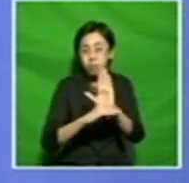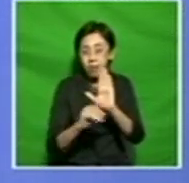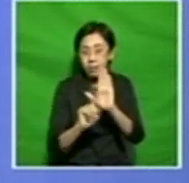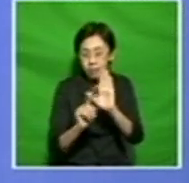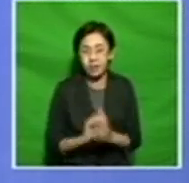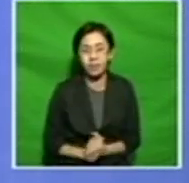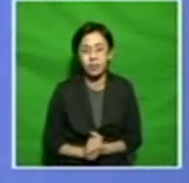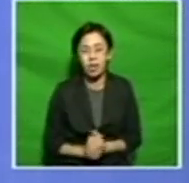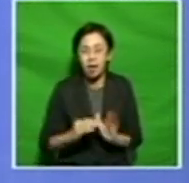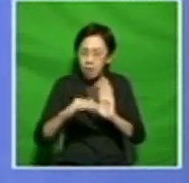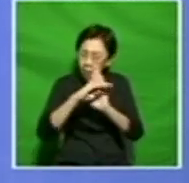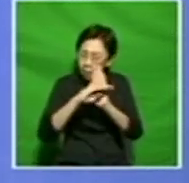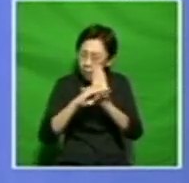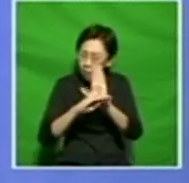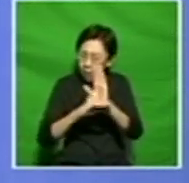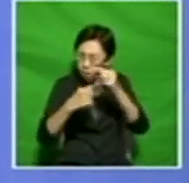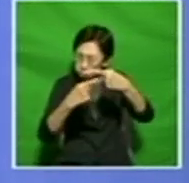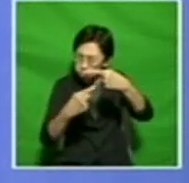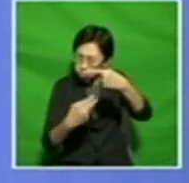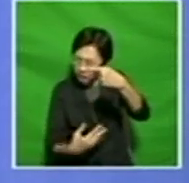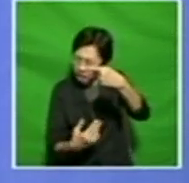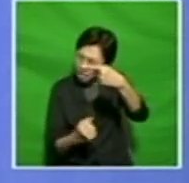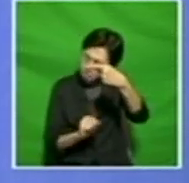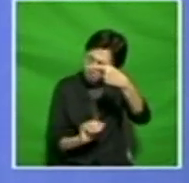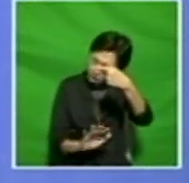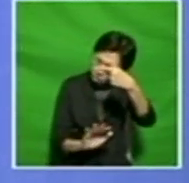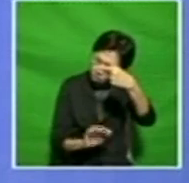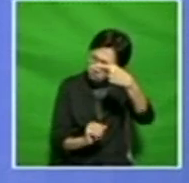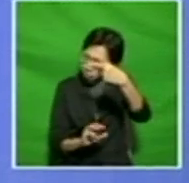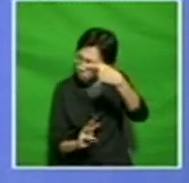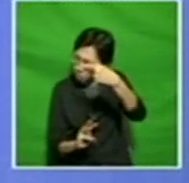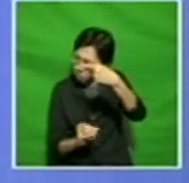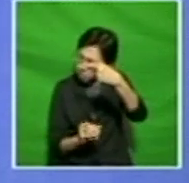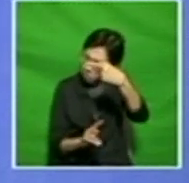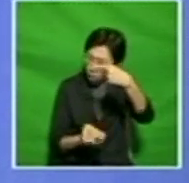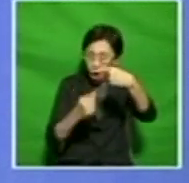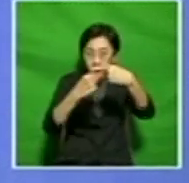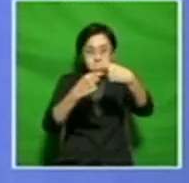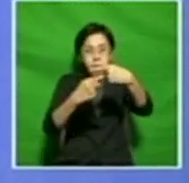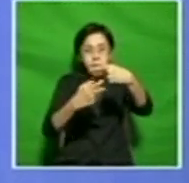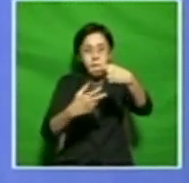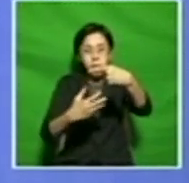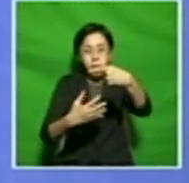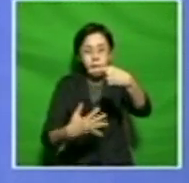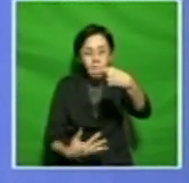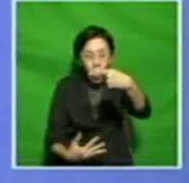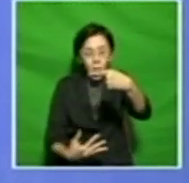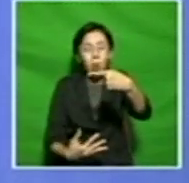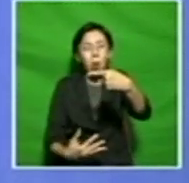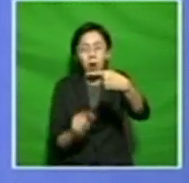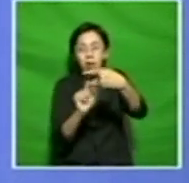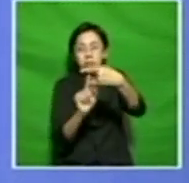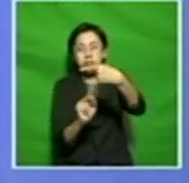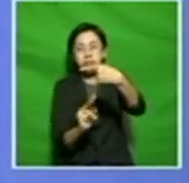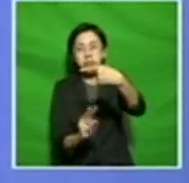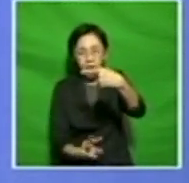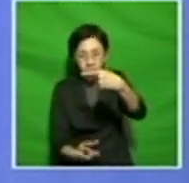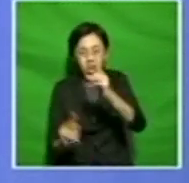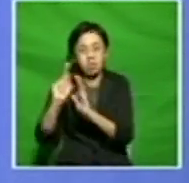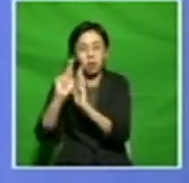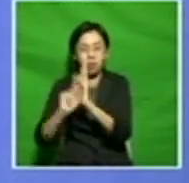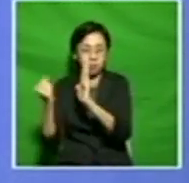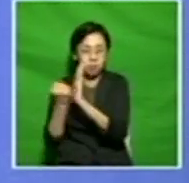ข้อย่อยประมาณ15 16 17ข้อยาวและหนามากซึ่งก็จะต้องลงราชกิจจานุเบกษ